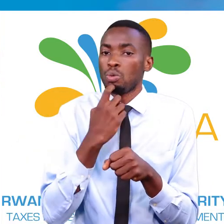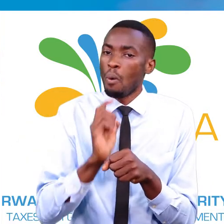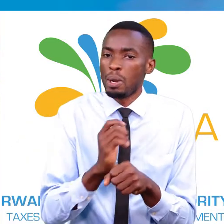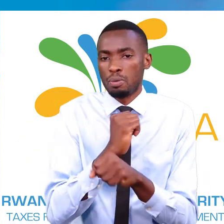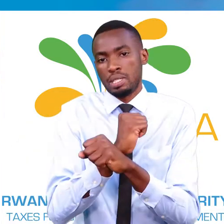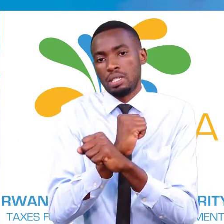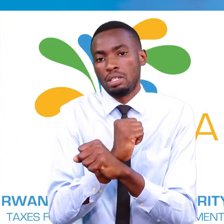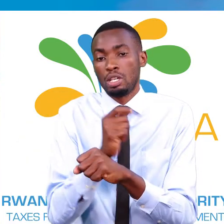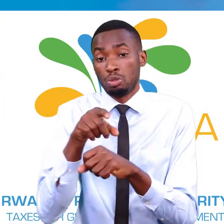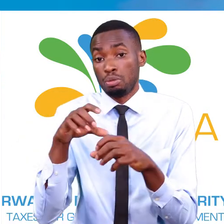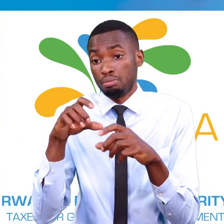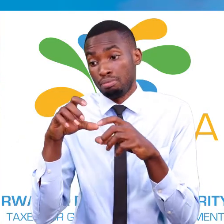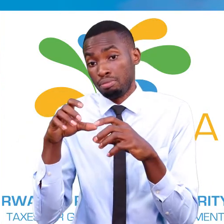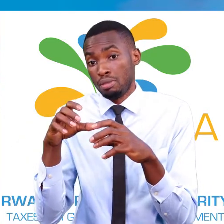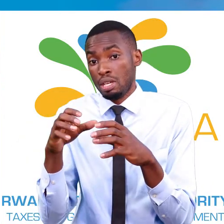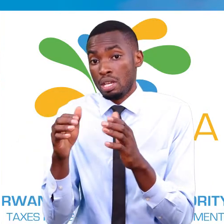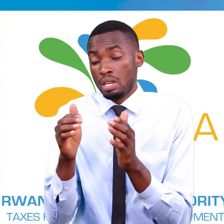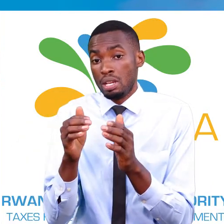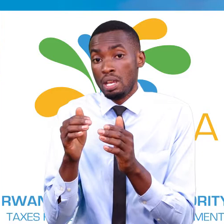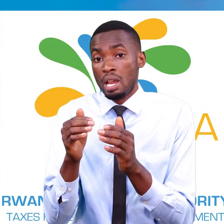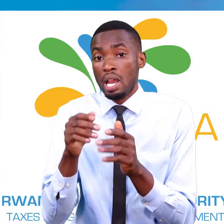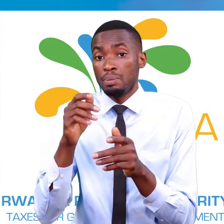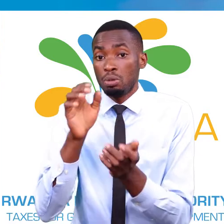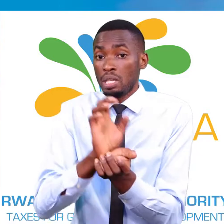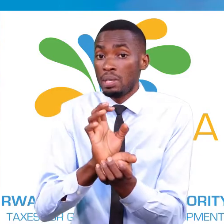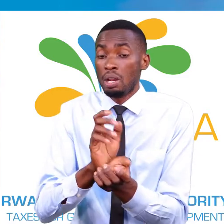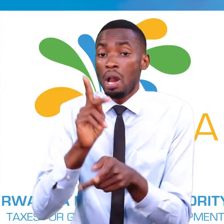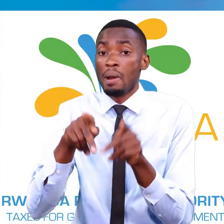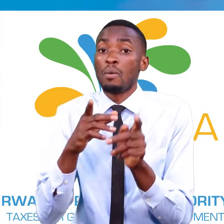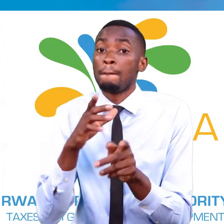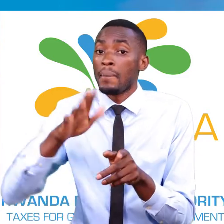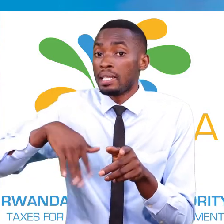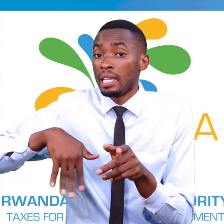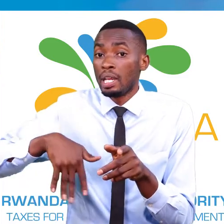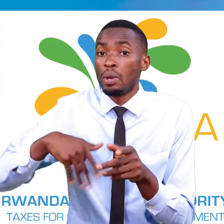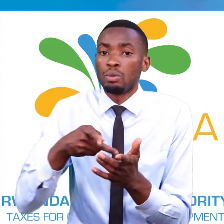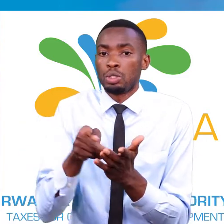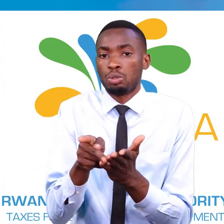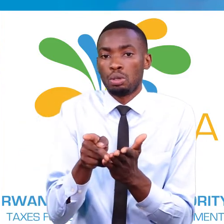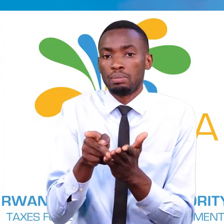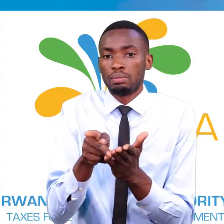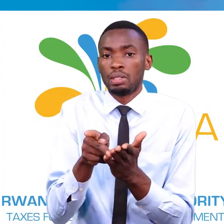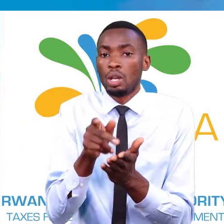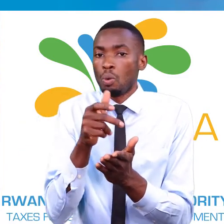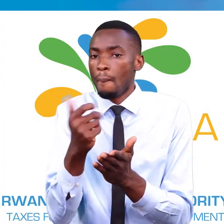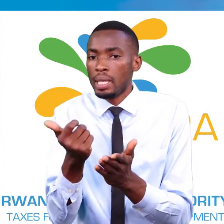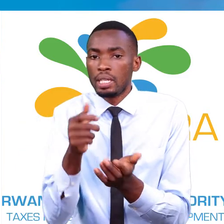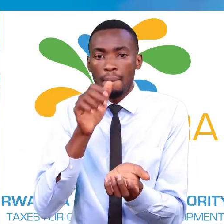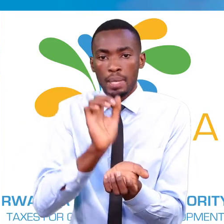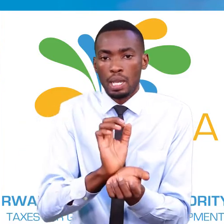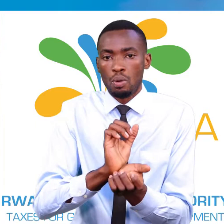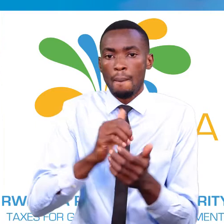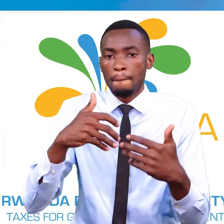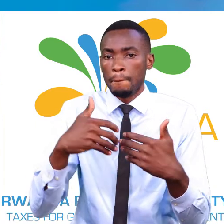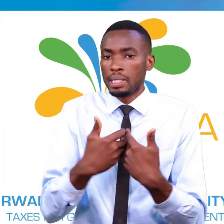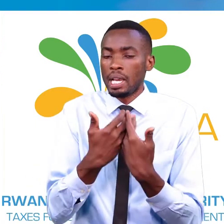ijana icyo ni icyiciro cya mbere navuga ibihano ku bantu bamenyekanishije ku gihe bagatinda kwishyura noneho ku bindi